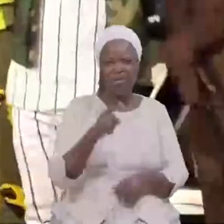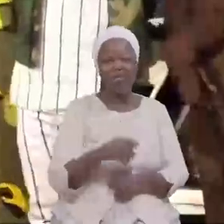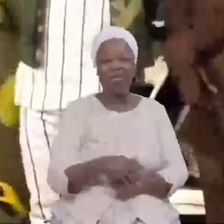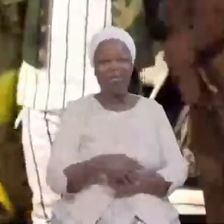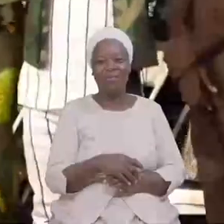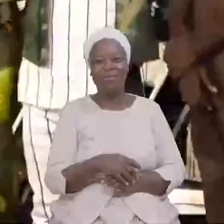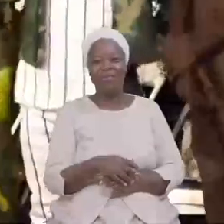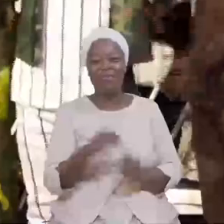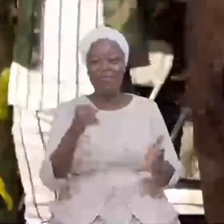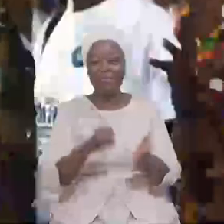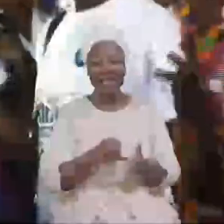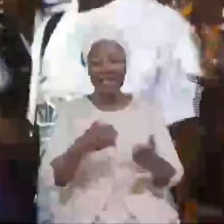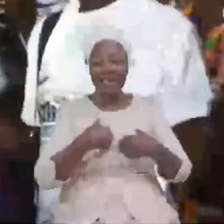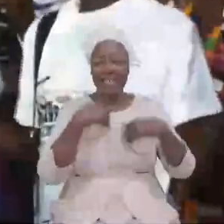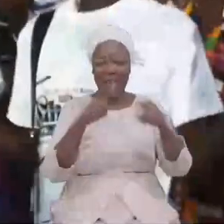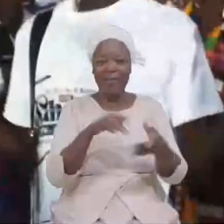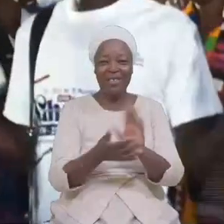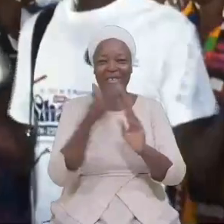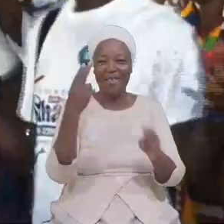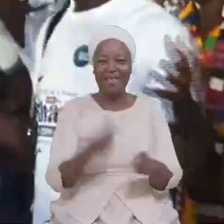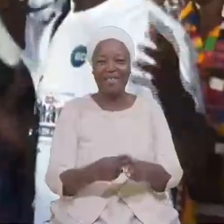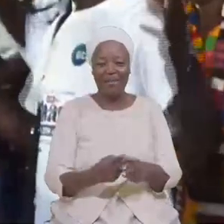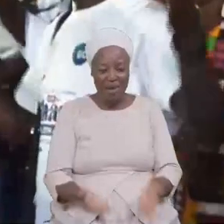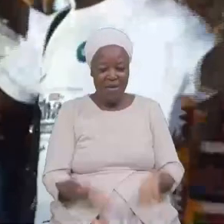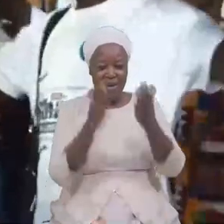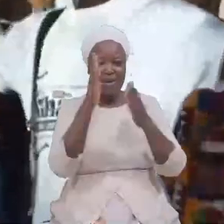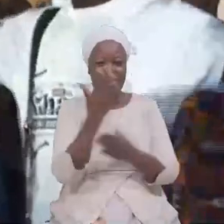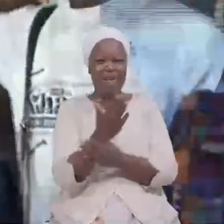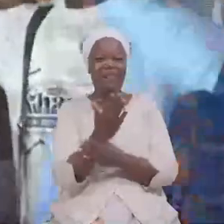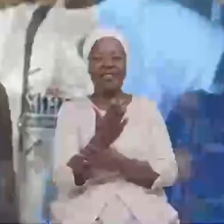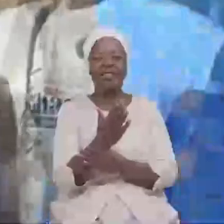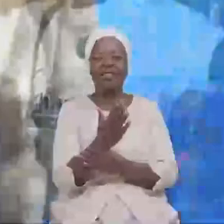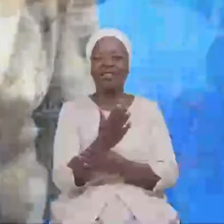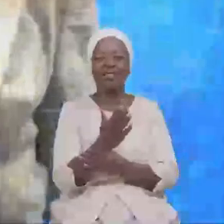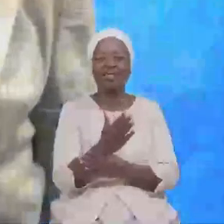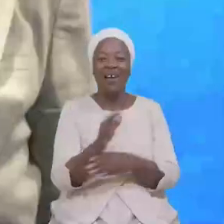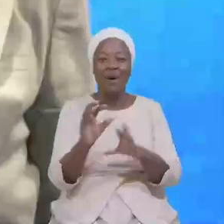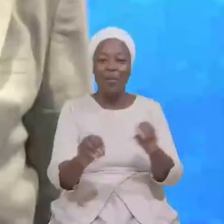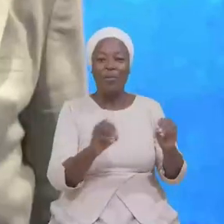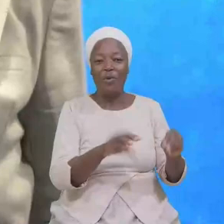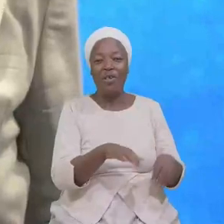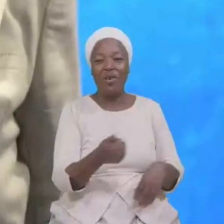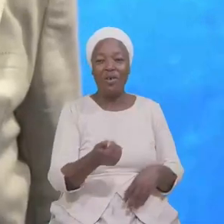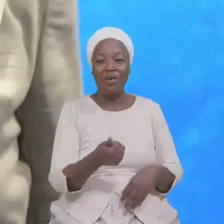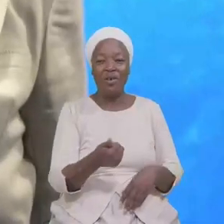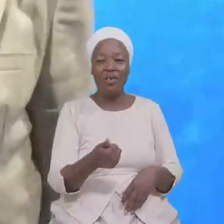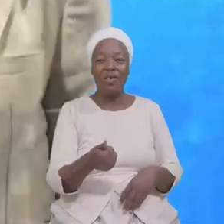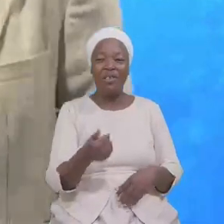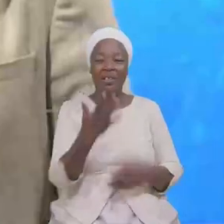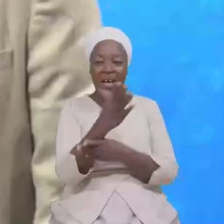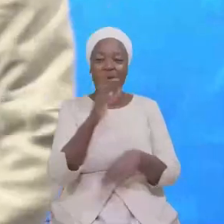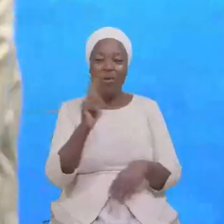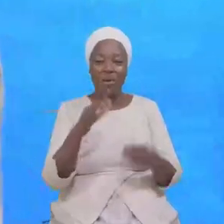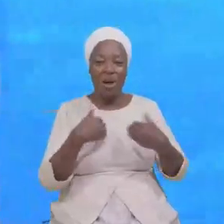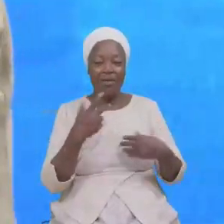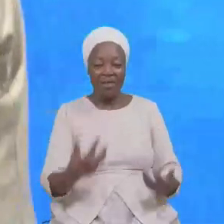C'est fait. Lève ta main et impose la deuxième main. Là où tu as le problème, le défi, la maladie.